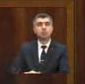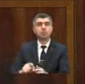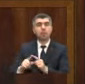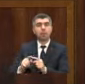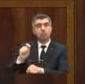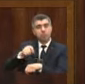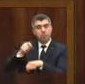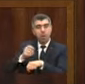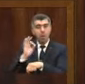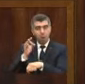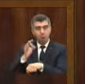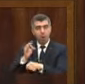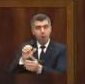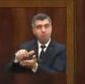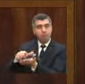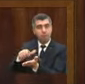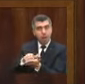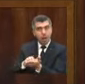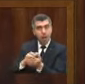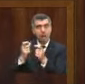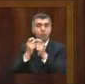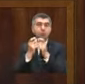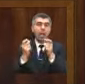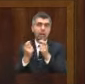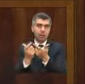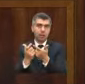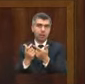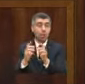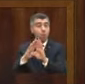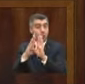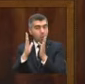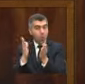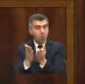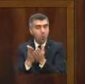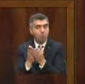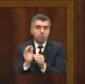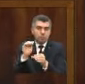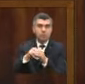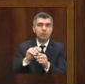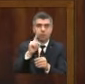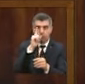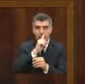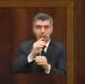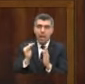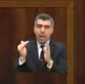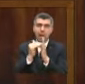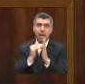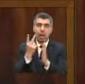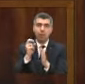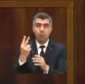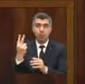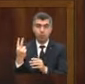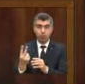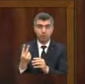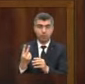التقليديين والفلاحين والمقاولين الذاتيين. إذن هذو كلهم غادي يدخلوا إن شاء الله قبل نهاية 2021، هذا